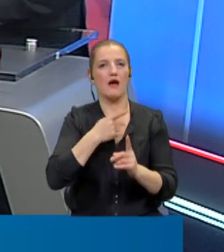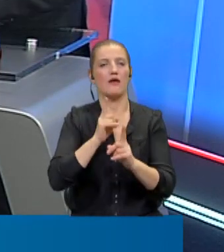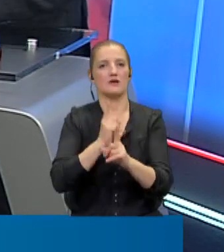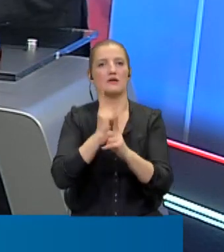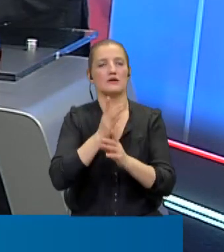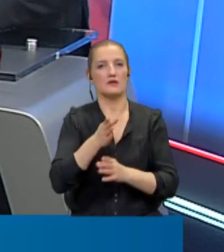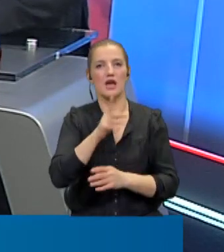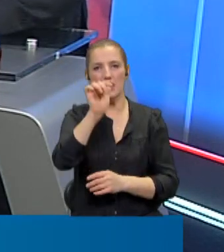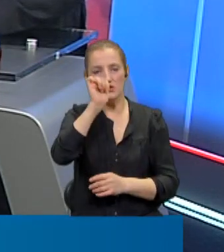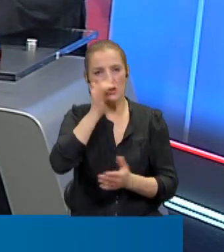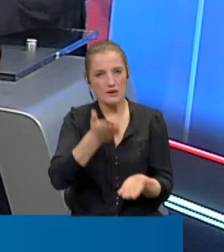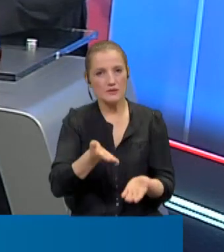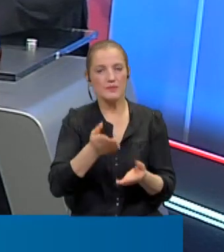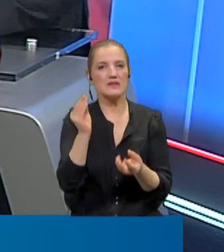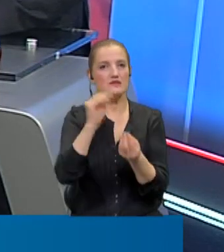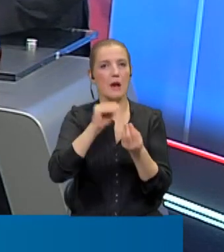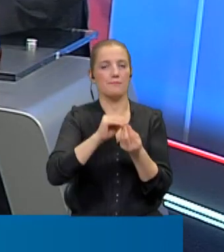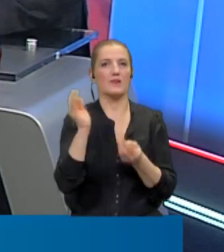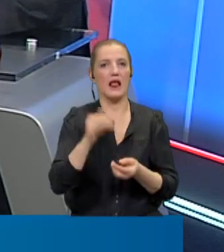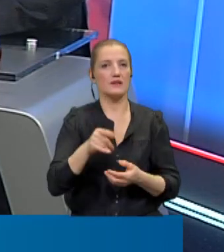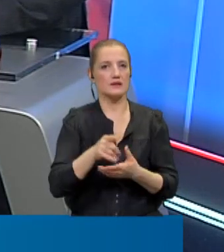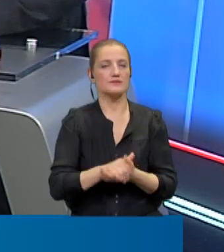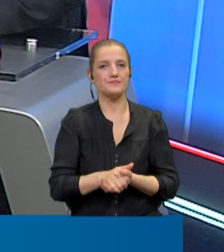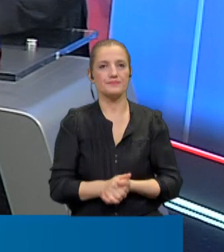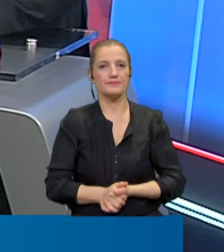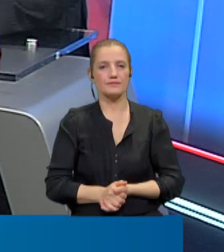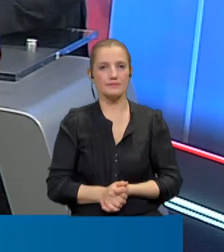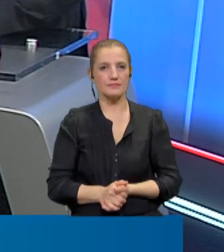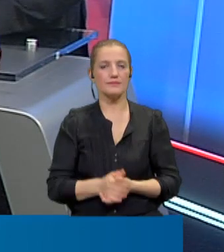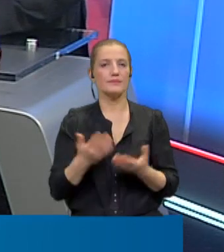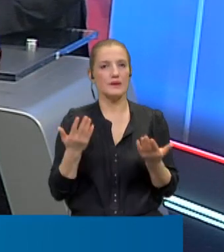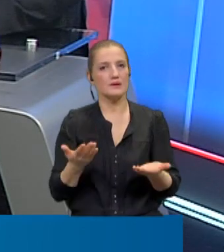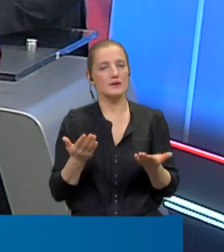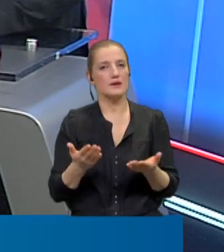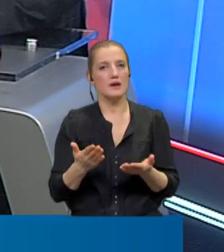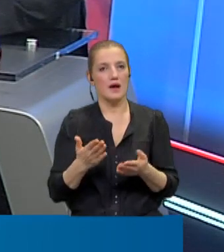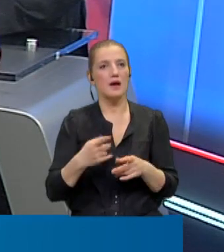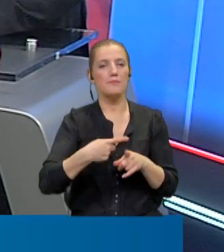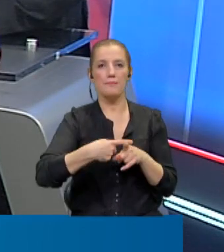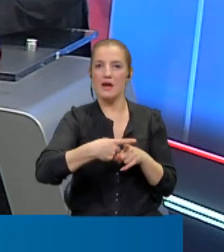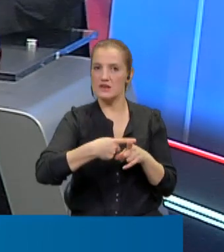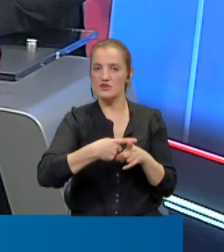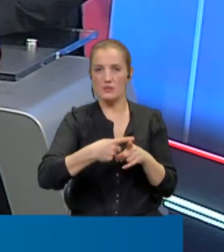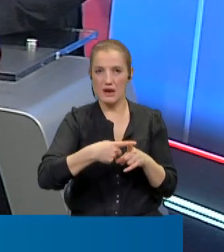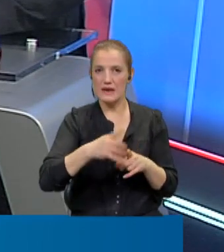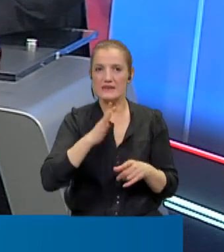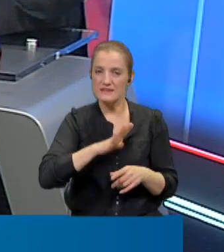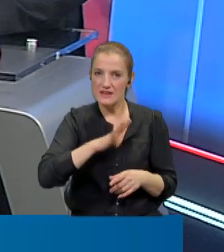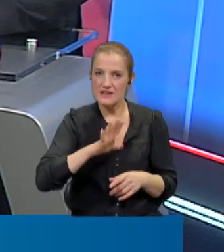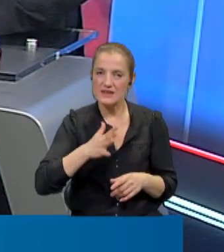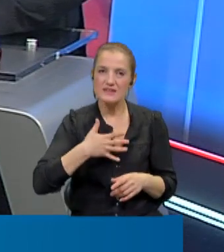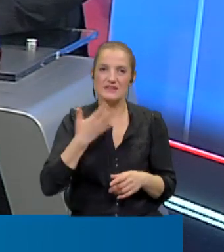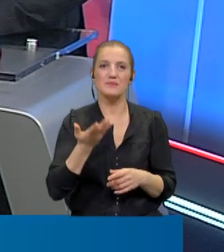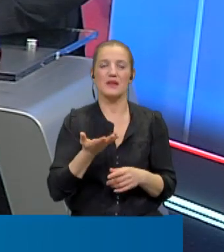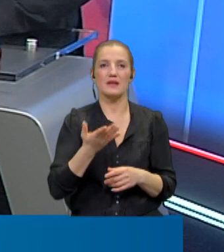ne de o içkilere de zam geldi bip paylaşmak istediğim de da istemediğim bir